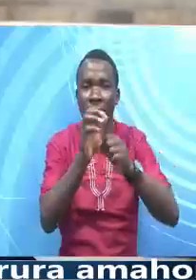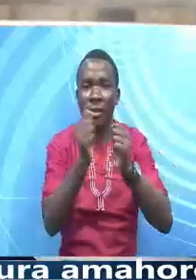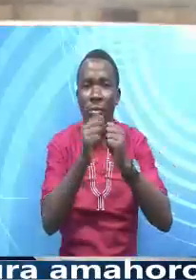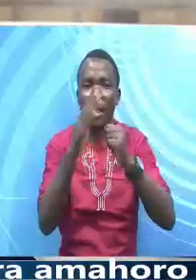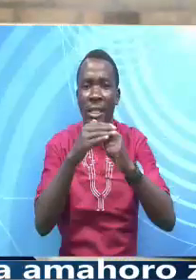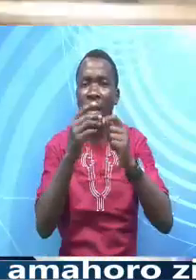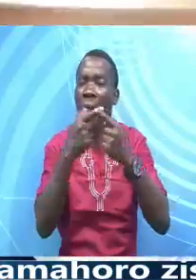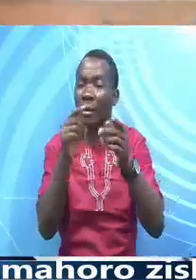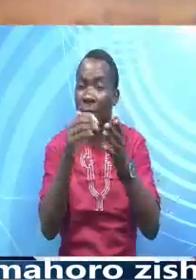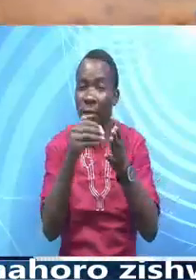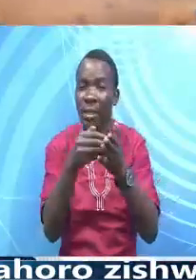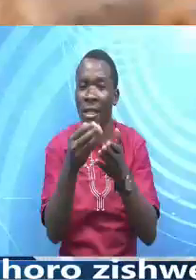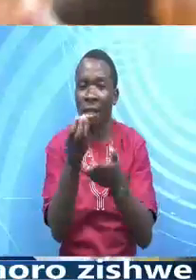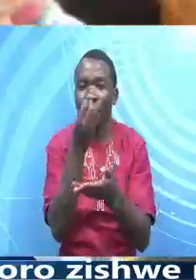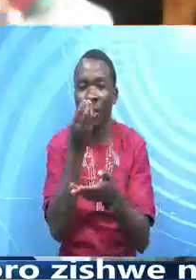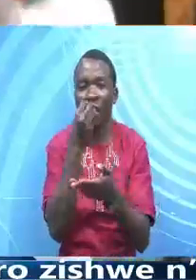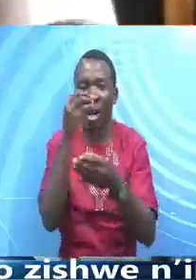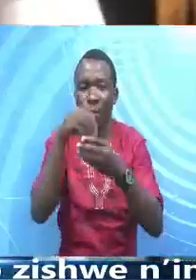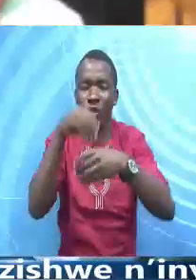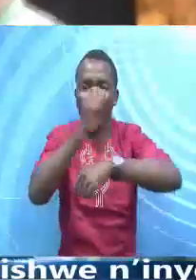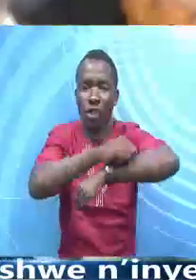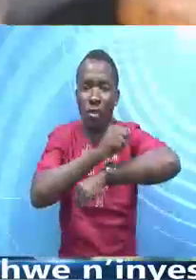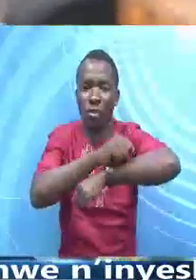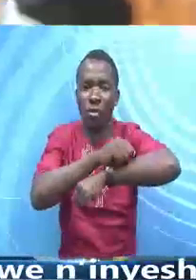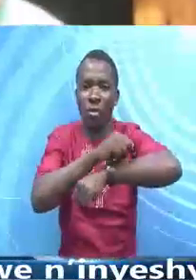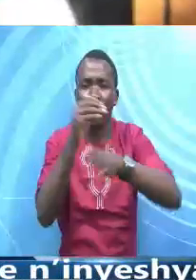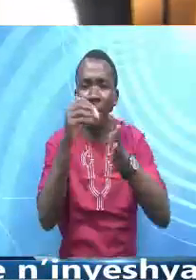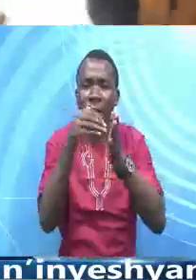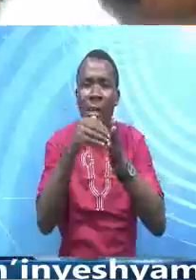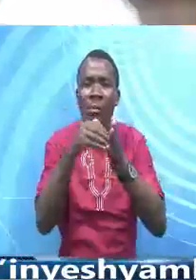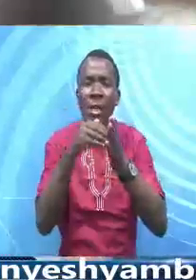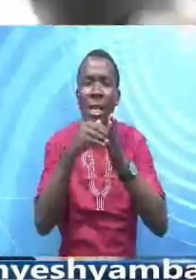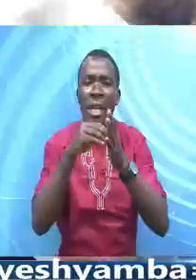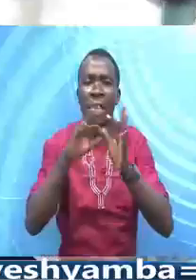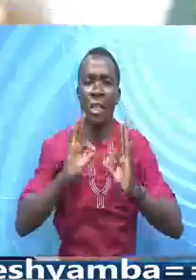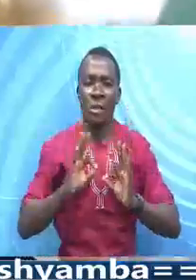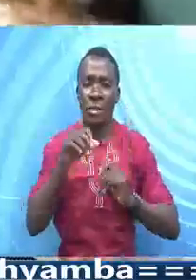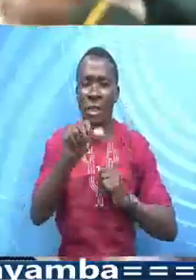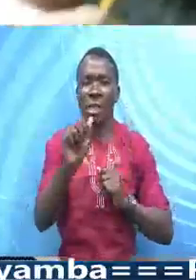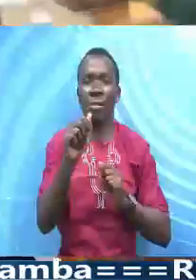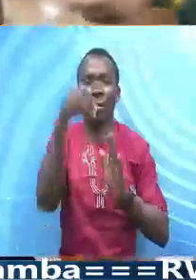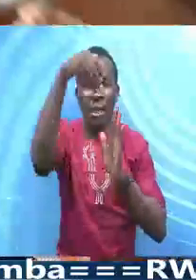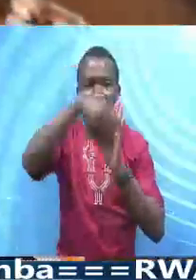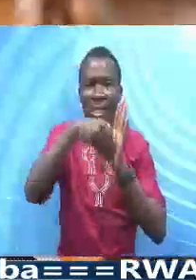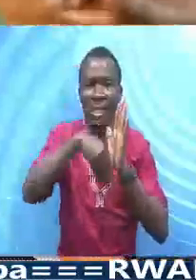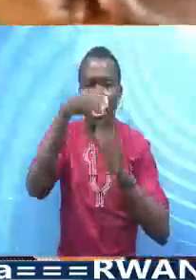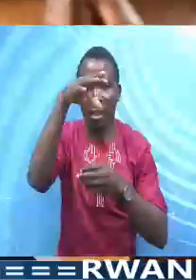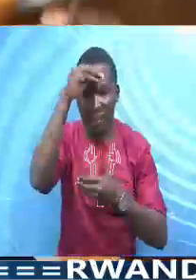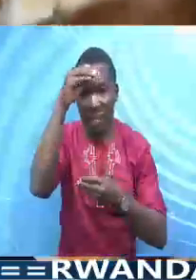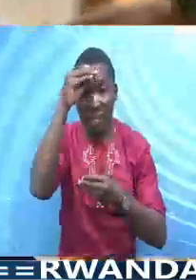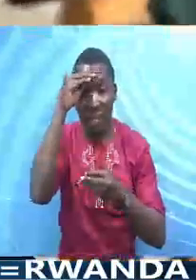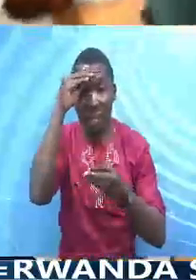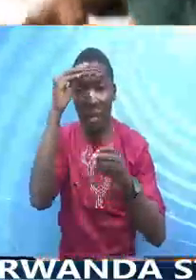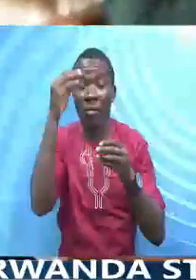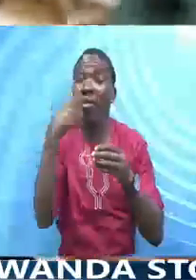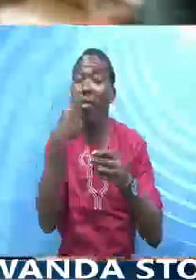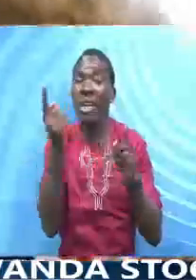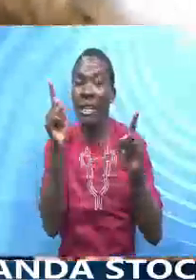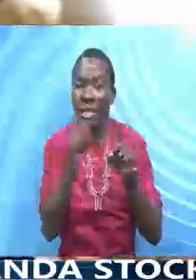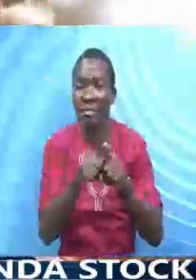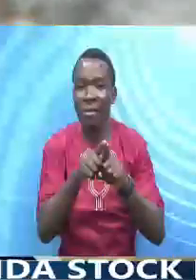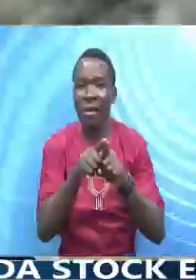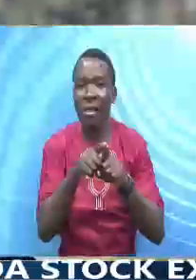no kubakirira mu mashuri ibibangamira isuku yabo ndetse bikadindiza imyigire yabo ibyo bahurizaho n'umuyobozi wabo kugusaba inzego z'ubuyobozi kuba